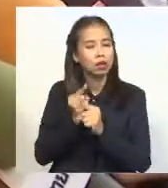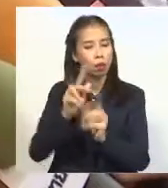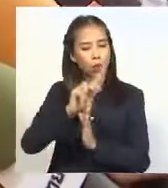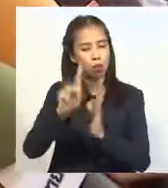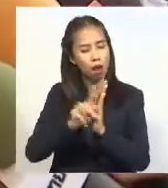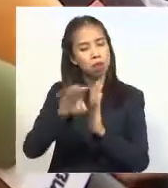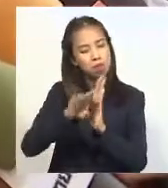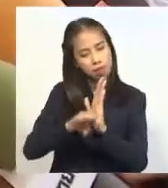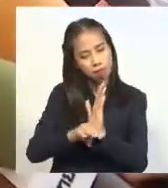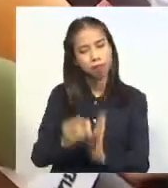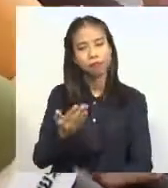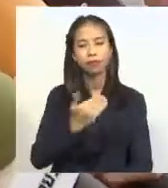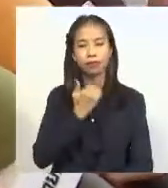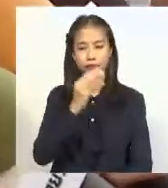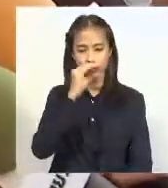ครับ